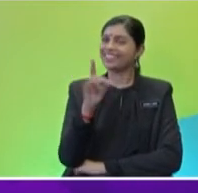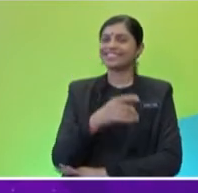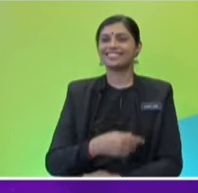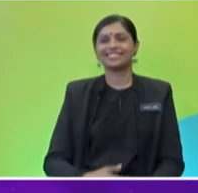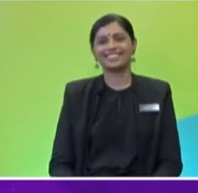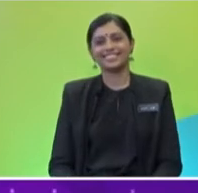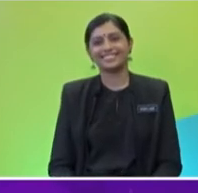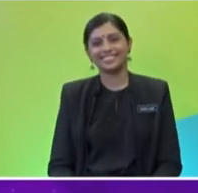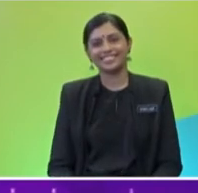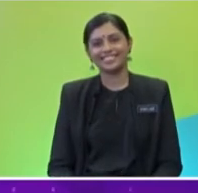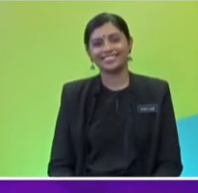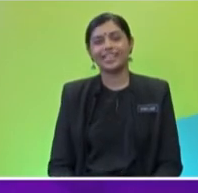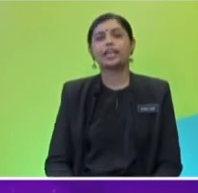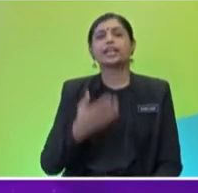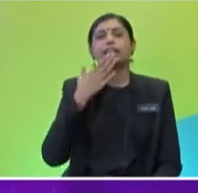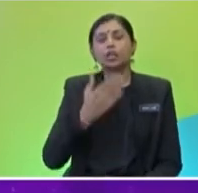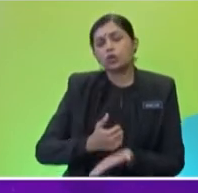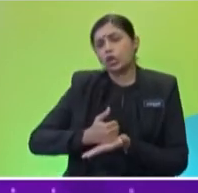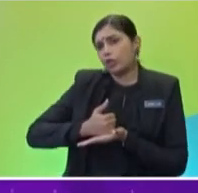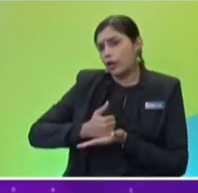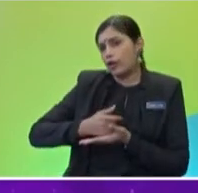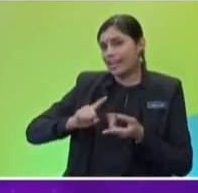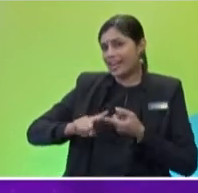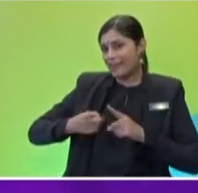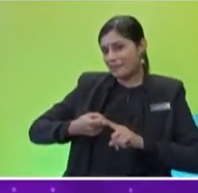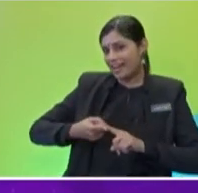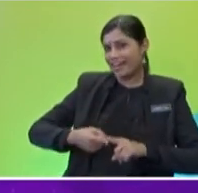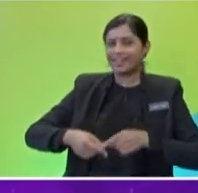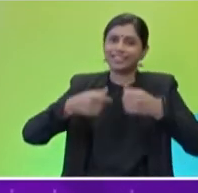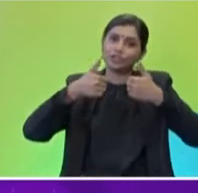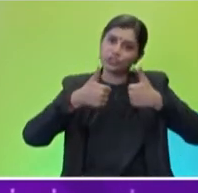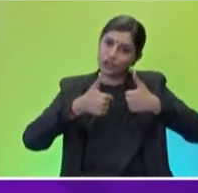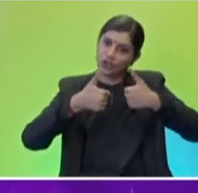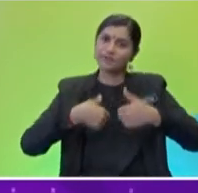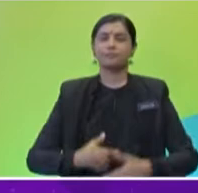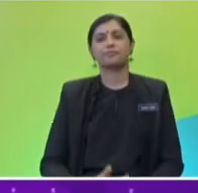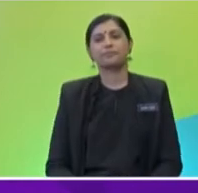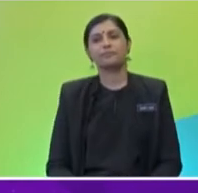untuk Kasih kerana bantu. Jadi tanda bagus untuk Kasih.